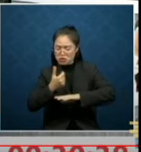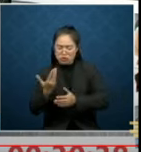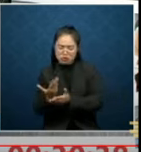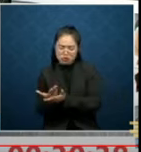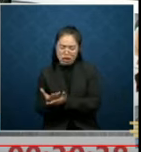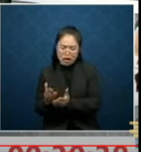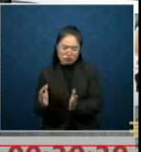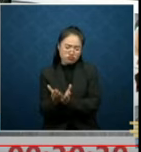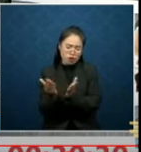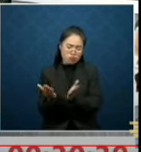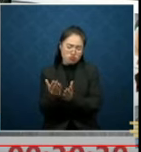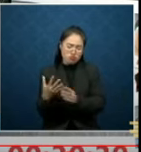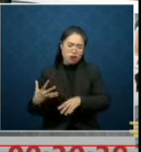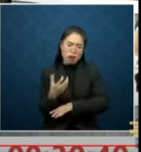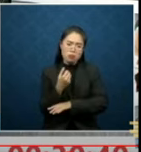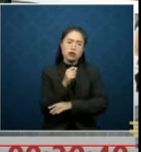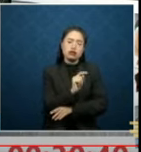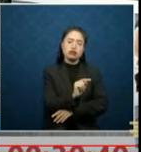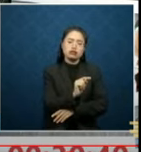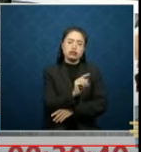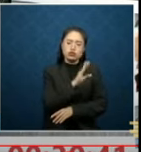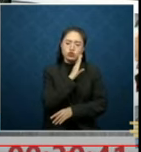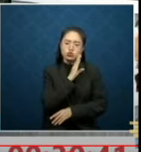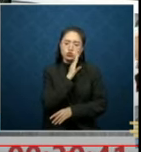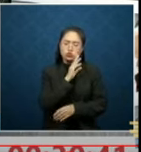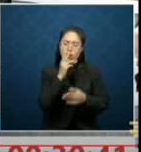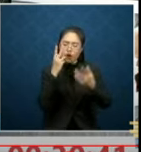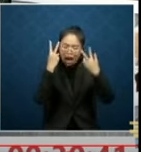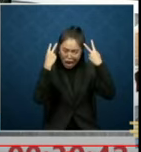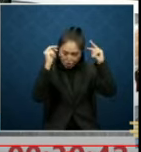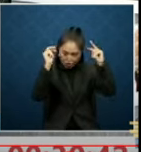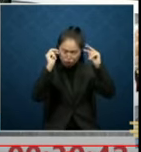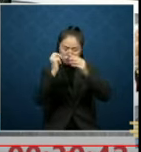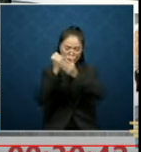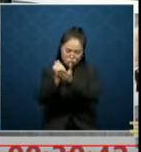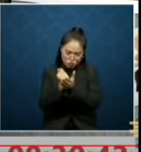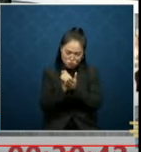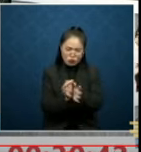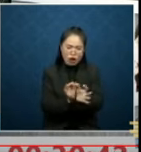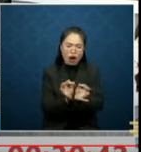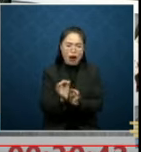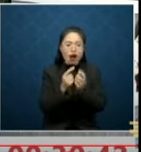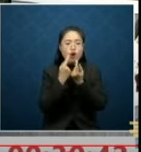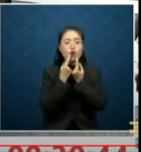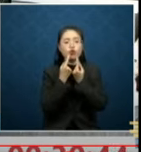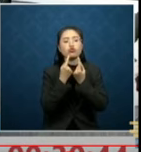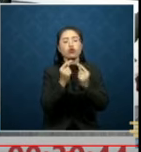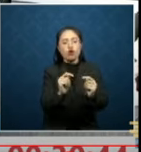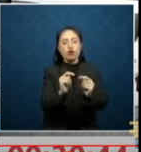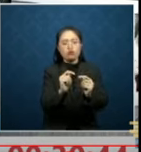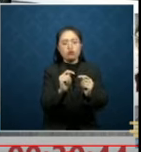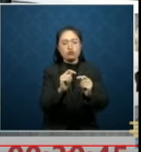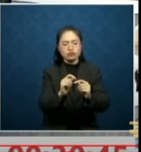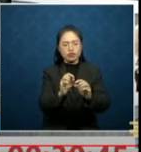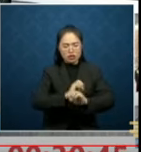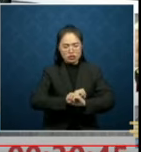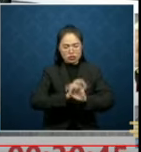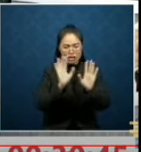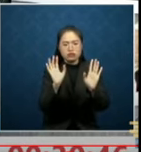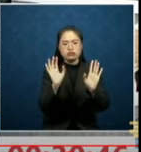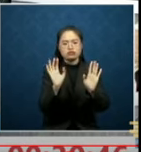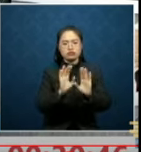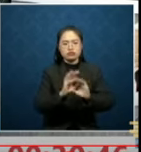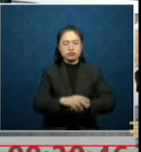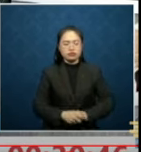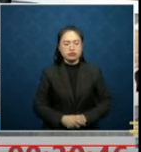พรรคการเมืองหรือไม่อย่างไรท่านนายกก็ต้องชี้แจงข้อเท็จจริงเรื่องนี้ให้ชัดเจนด้วยนะ